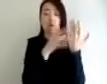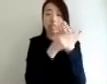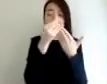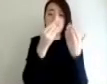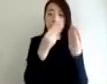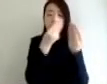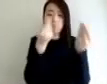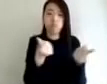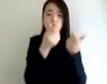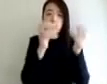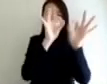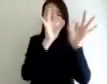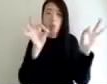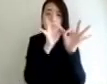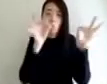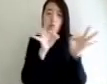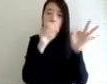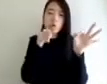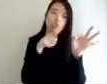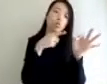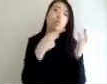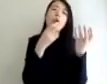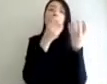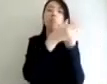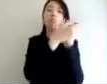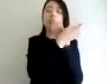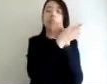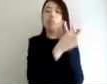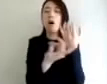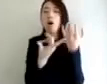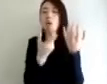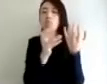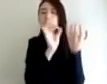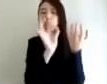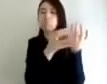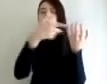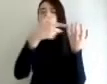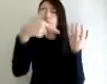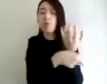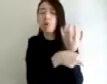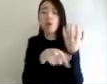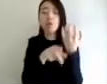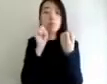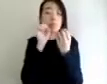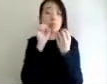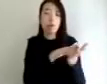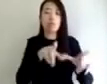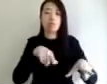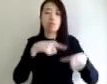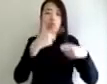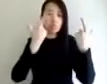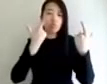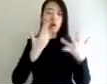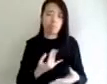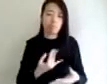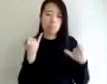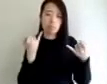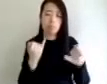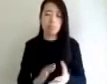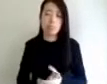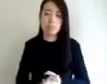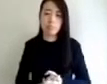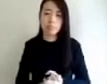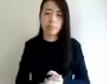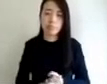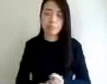突然间制造唔到食物，咁就会对佢健康咧造成好大嘅影响啦。咁而另一